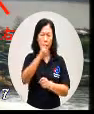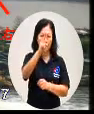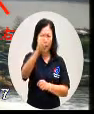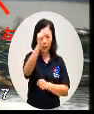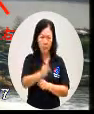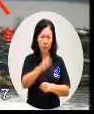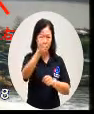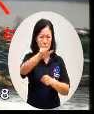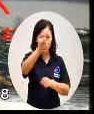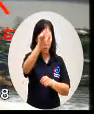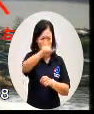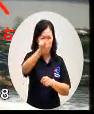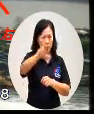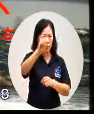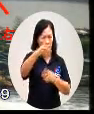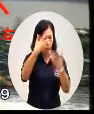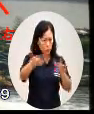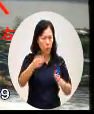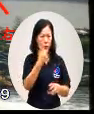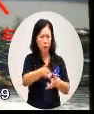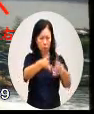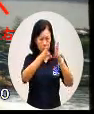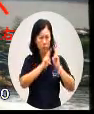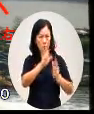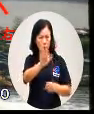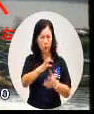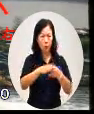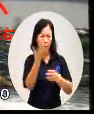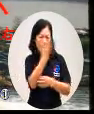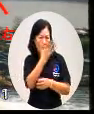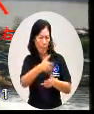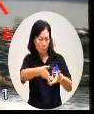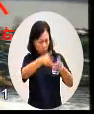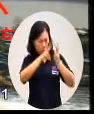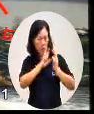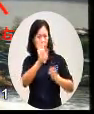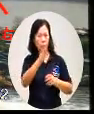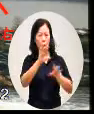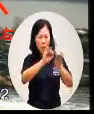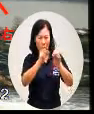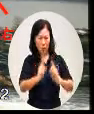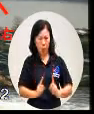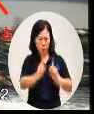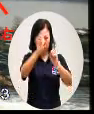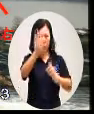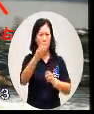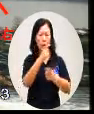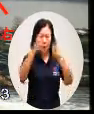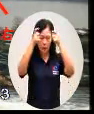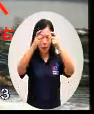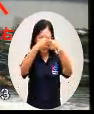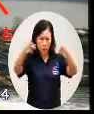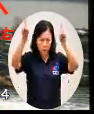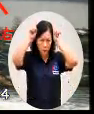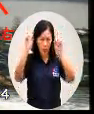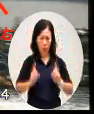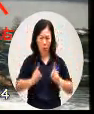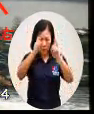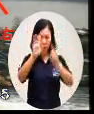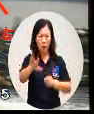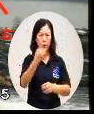2亿6000万的这个真水的桥，结果现在这个地价飙涨，哦，高雄大学涨，我们仁昌